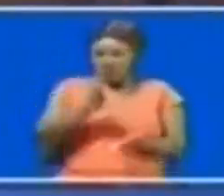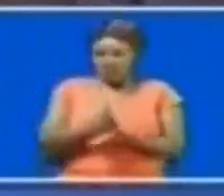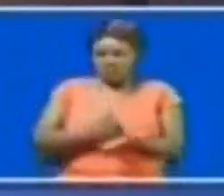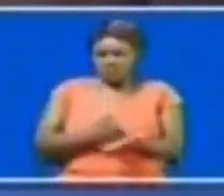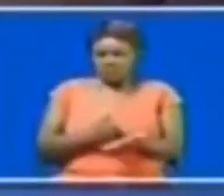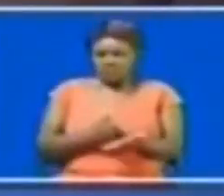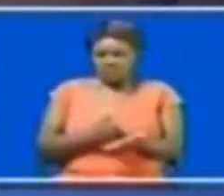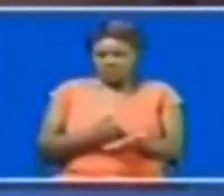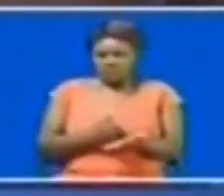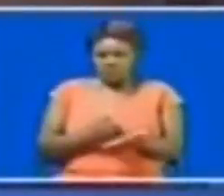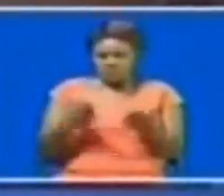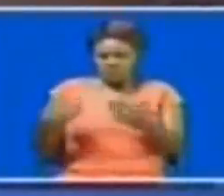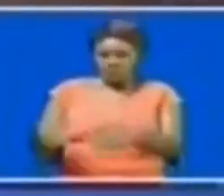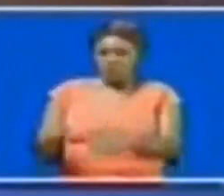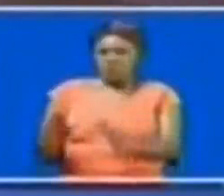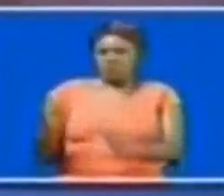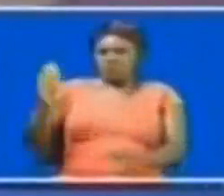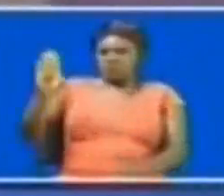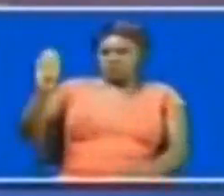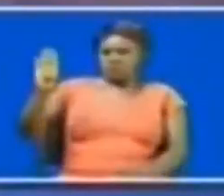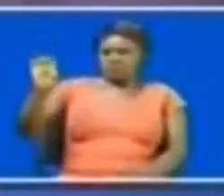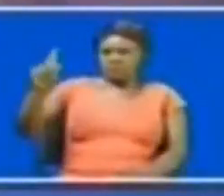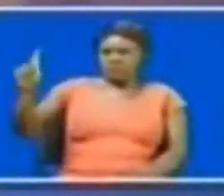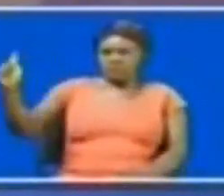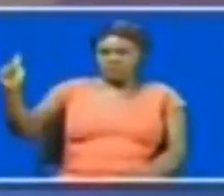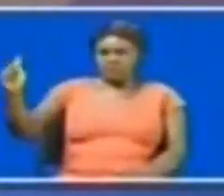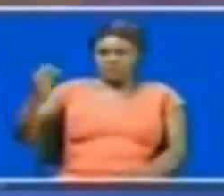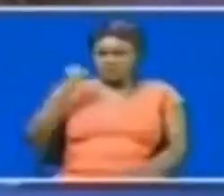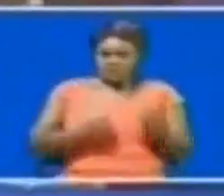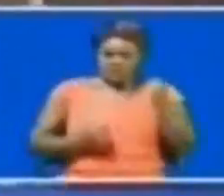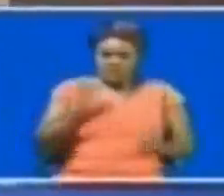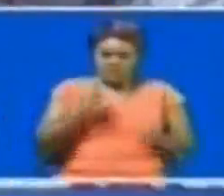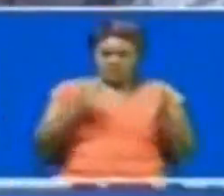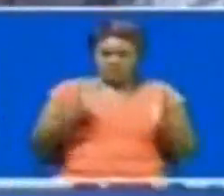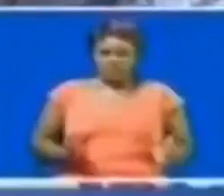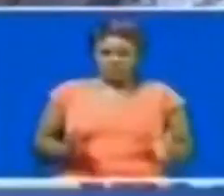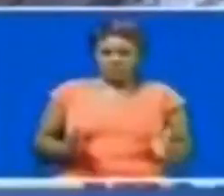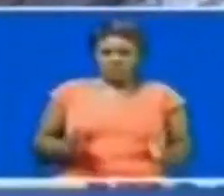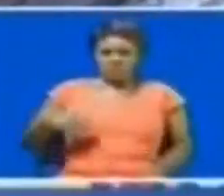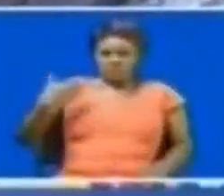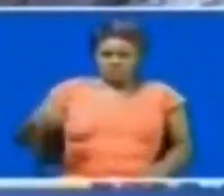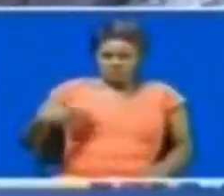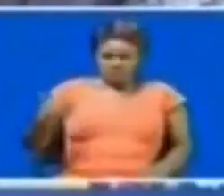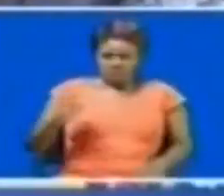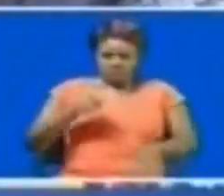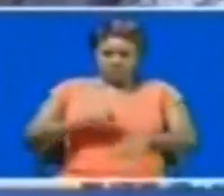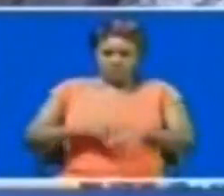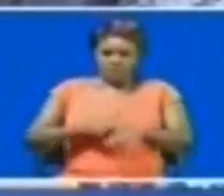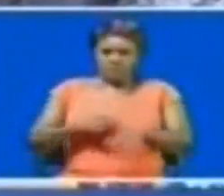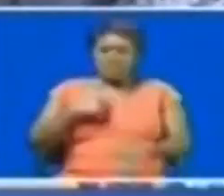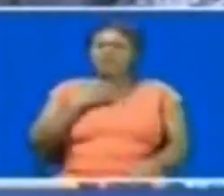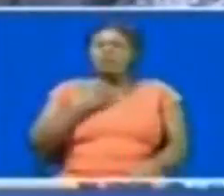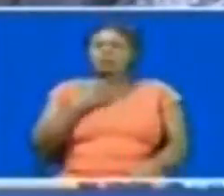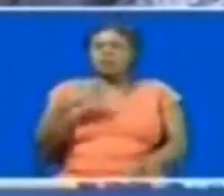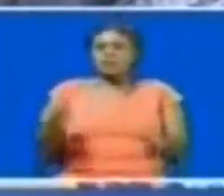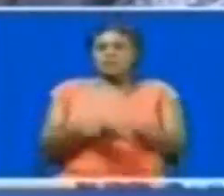department kwa kupoteza Bett. Bett amekuwa mkimbiaji ambaye kila sprinter was